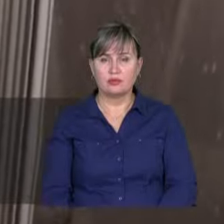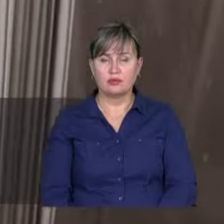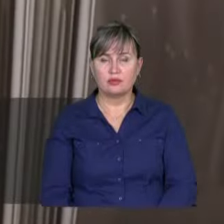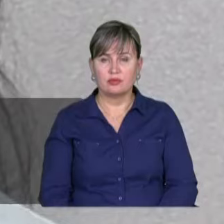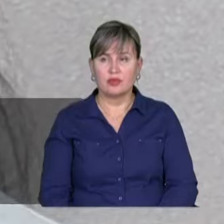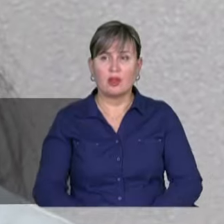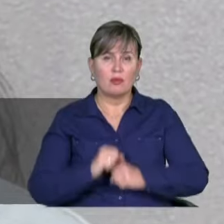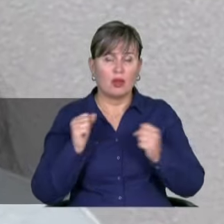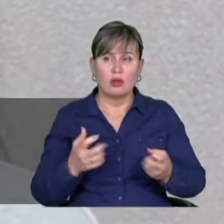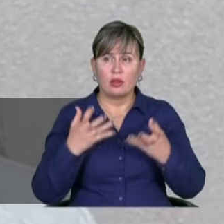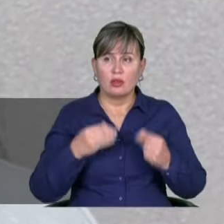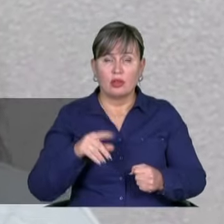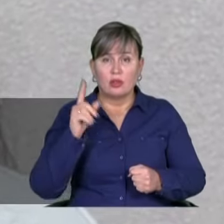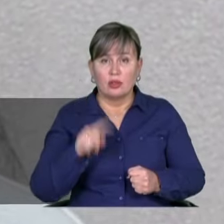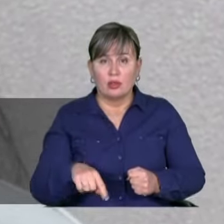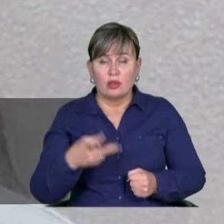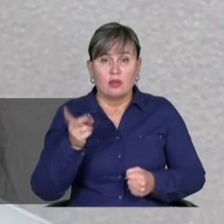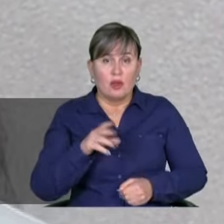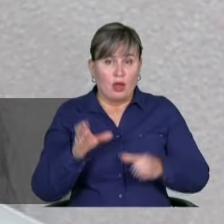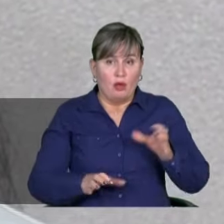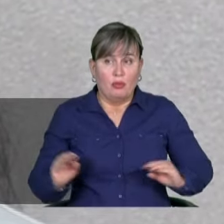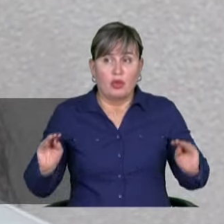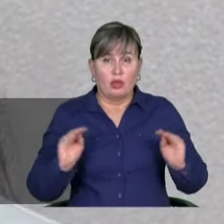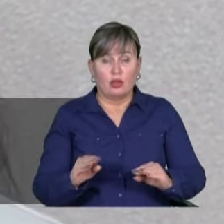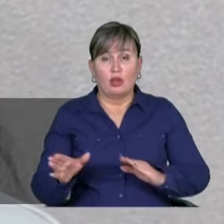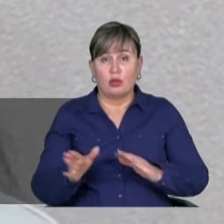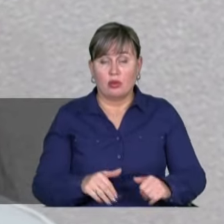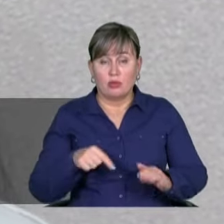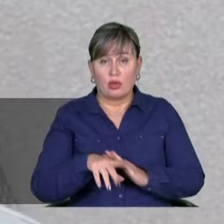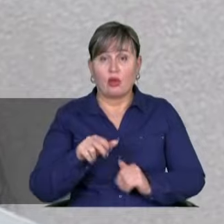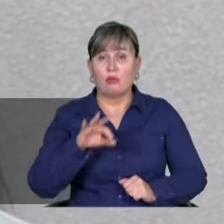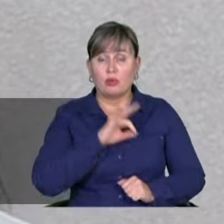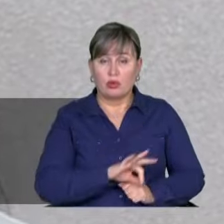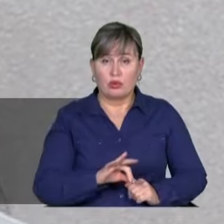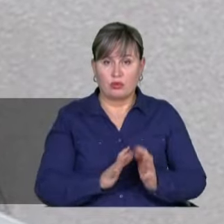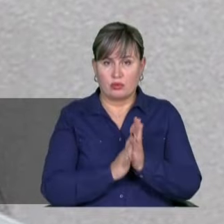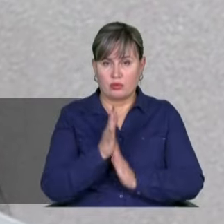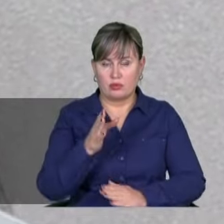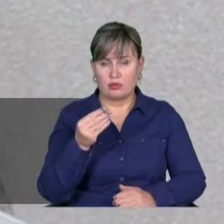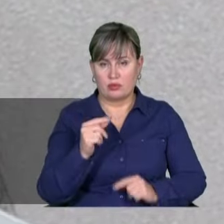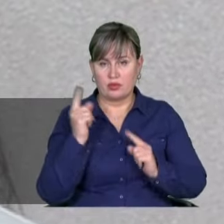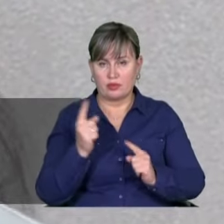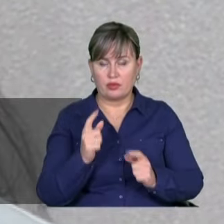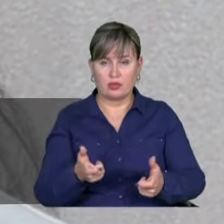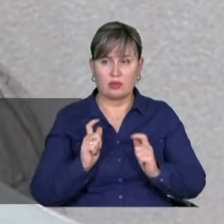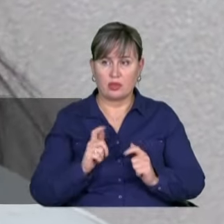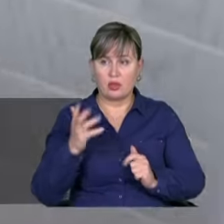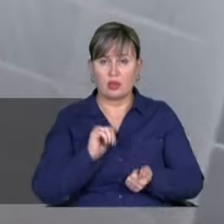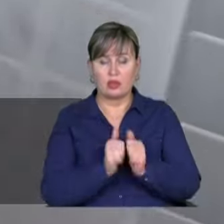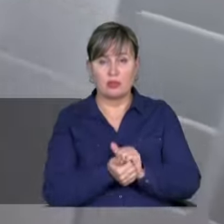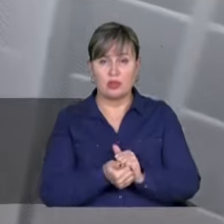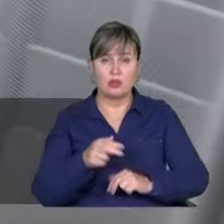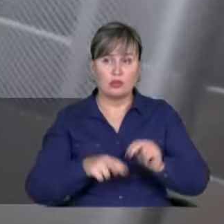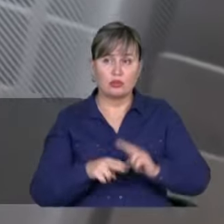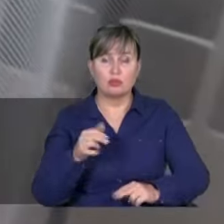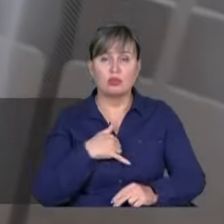В морозные дни мы даже ставили 2 обогревателя, а после того, как пользуешься им, вырастет и сумма в квитанции. Когда менялись застройщики, у нас